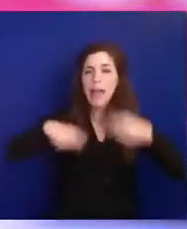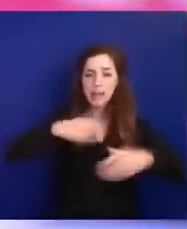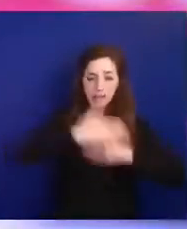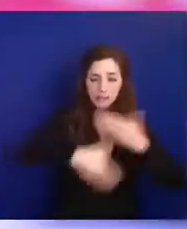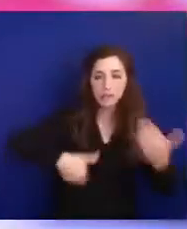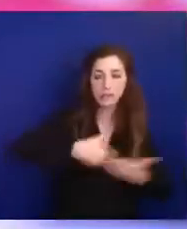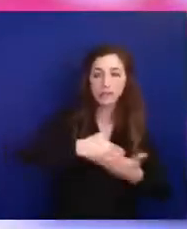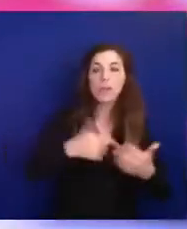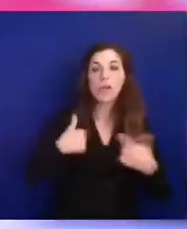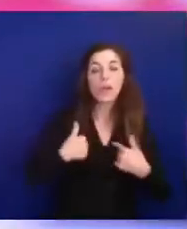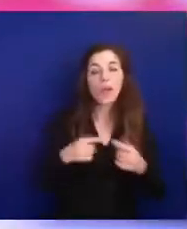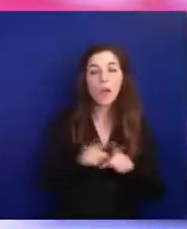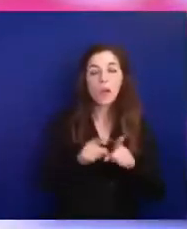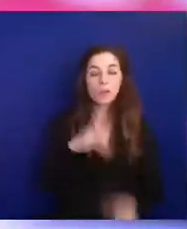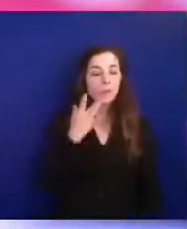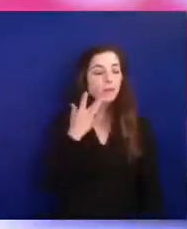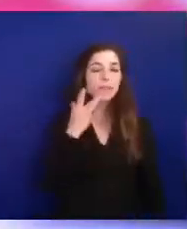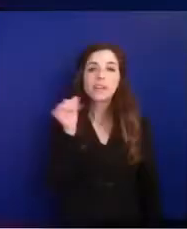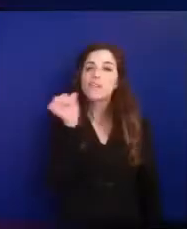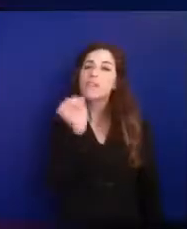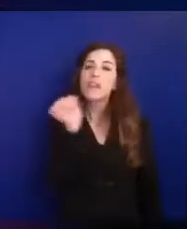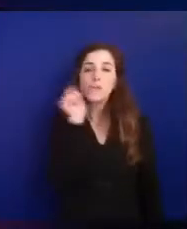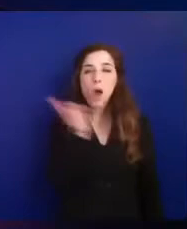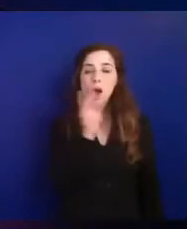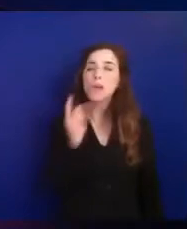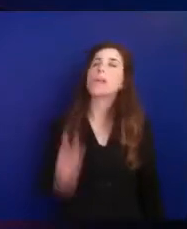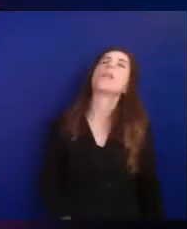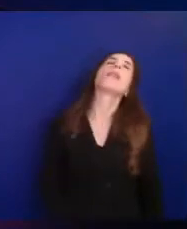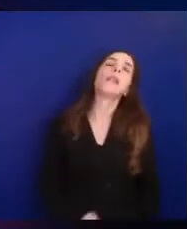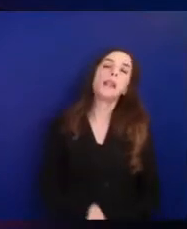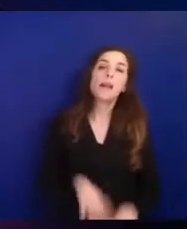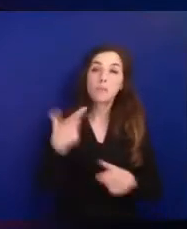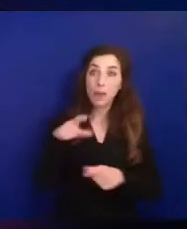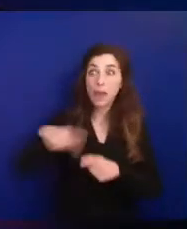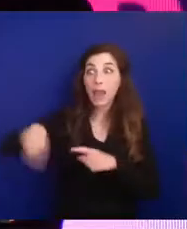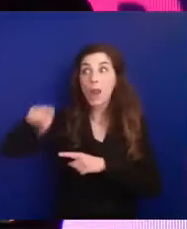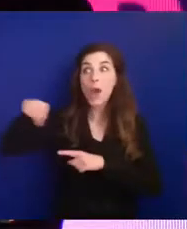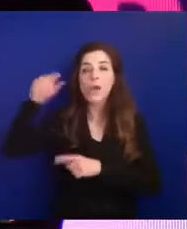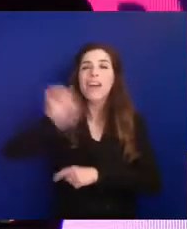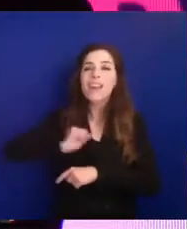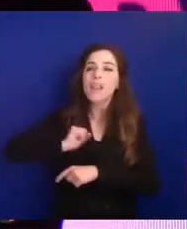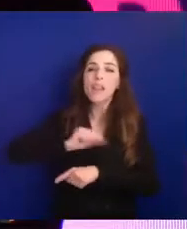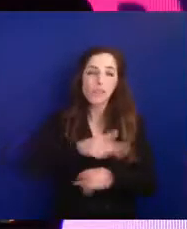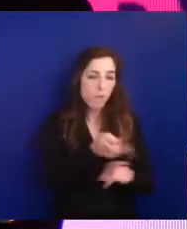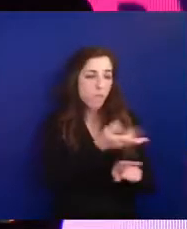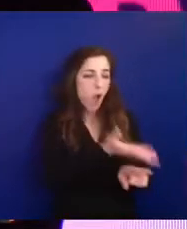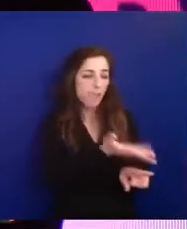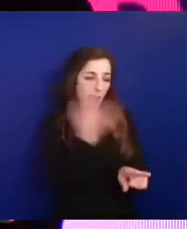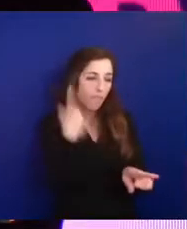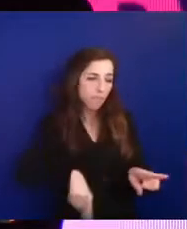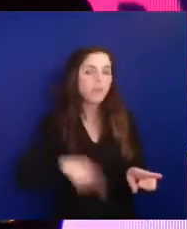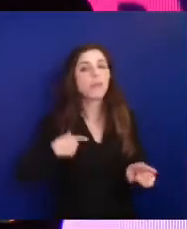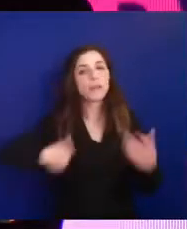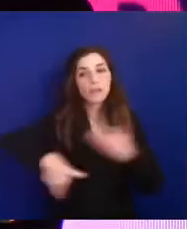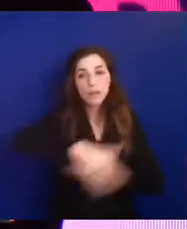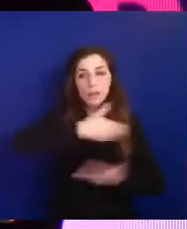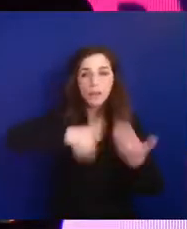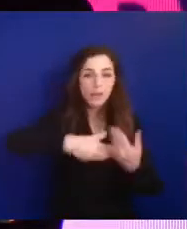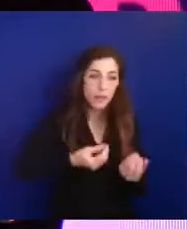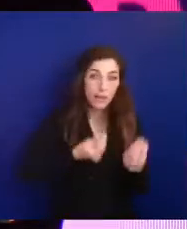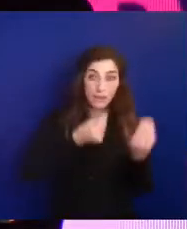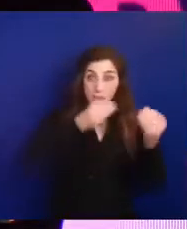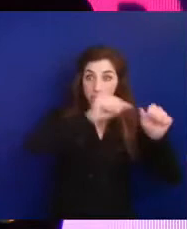credettero tanto che già mi disse finalmente questa è morta chiuso nel portabagagli poi lo riaprirono